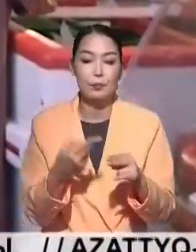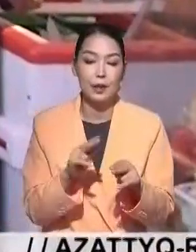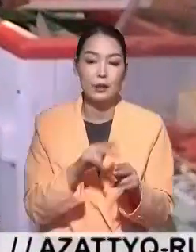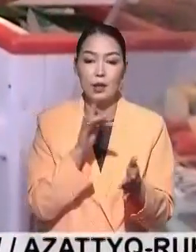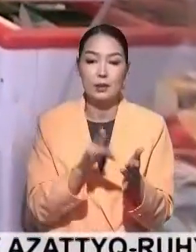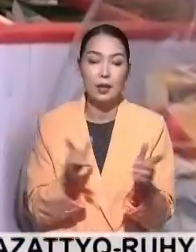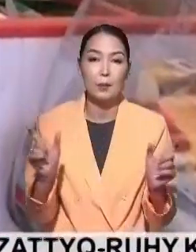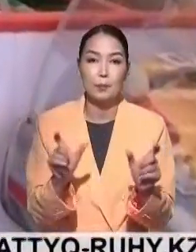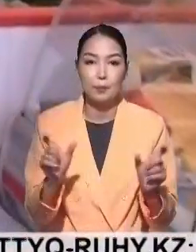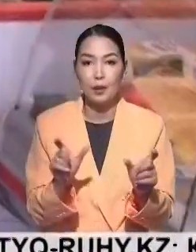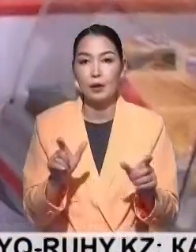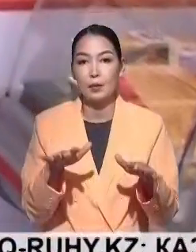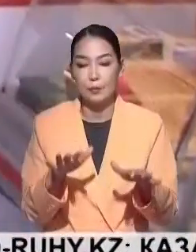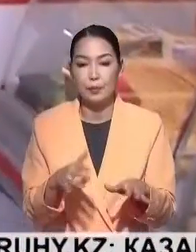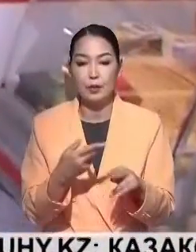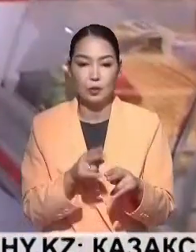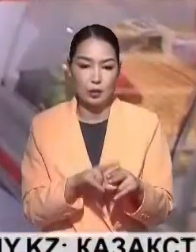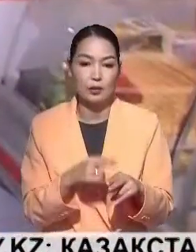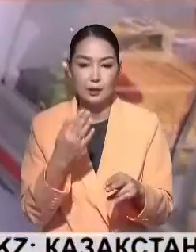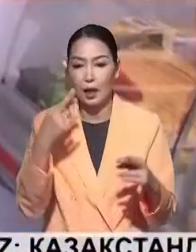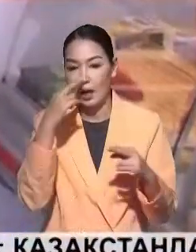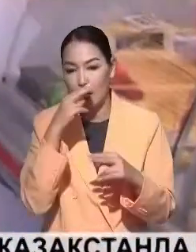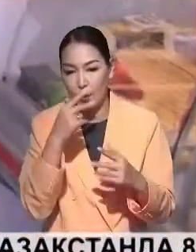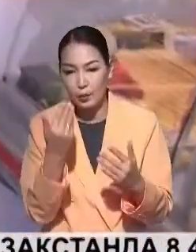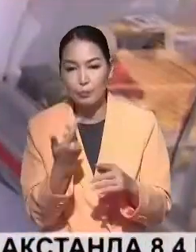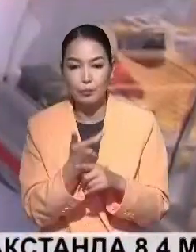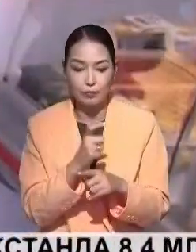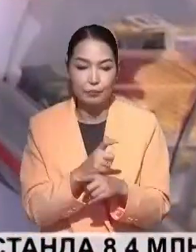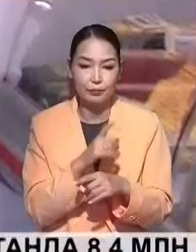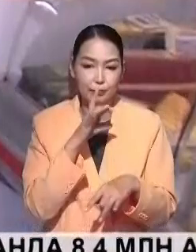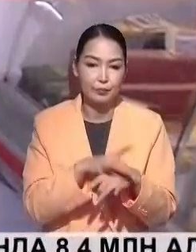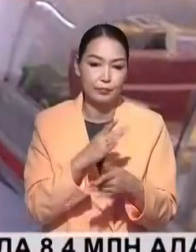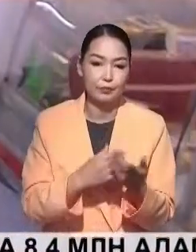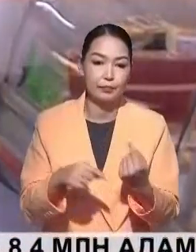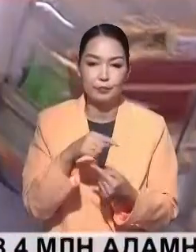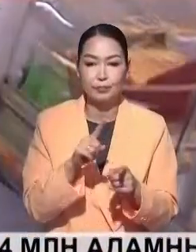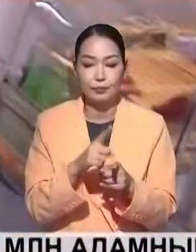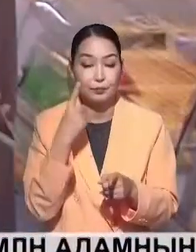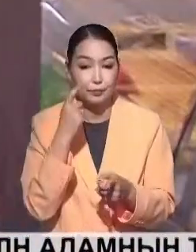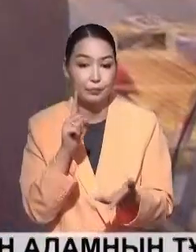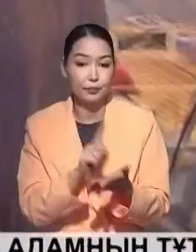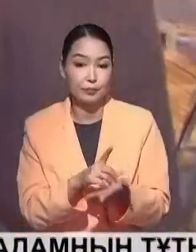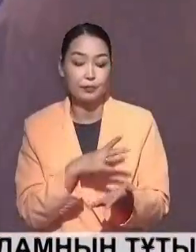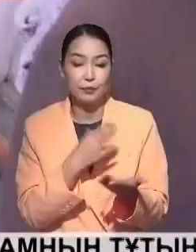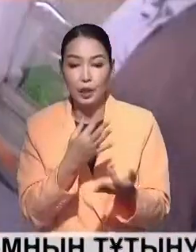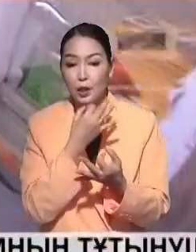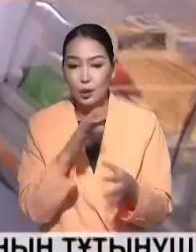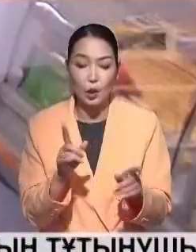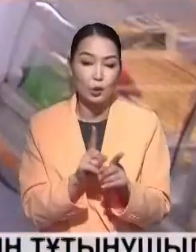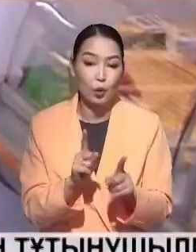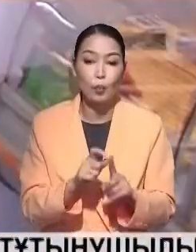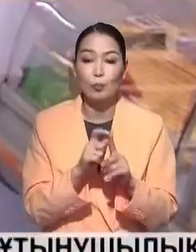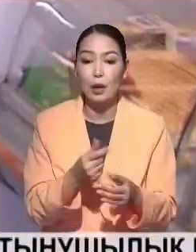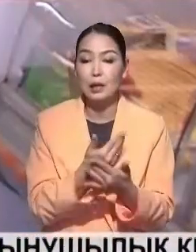сауда орталықтарының біріндеміз. Шыны керек, мұндағы қателерден көз сүрінеді. Кәсіпкерлер ескеру тиіс бір жайт, кез келген тауарды ұсынған кезде